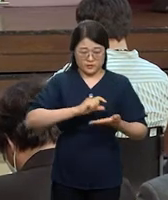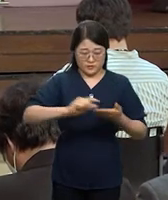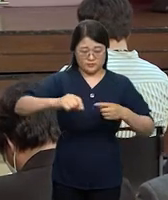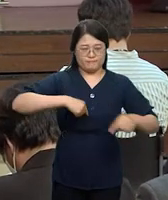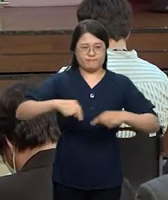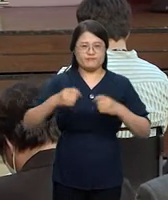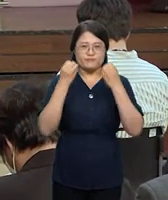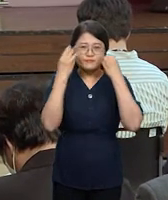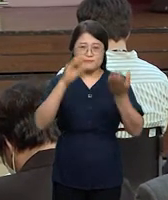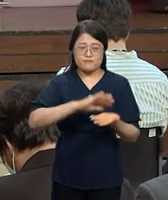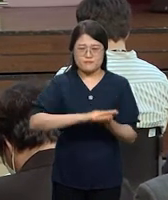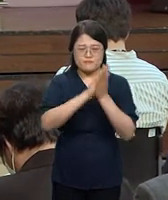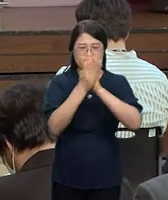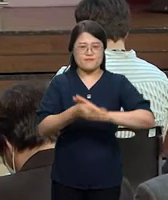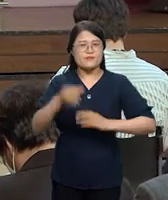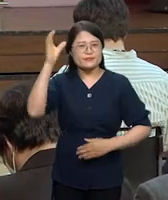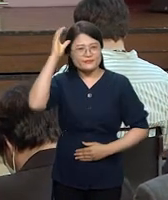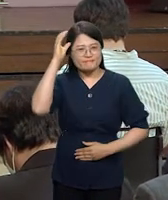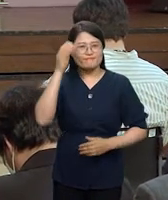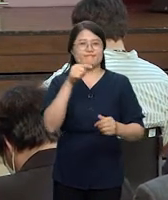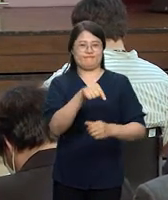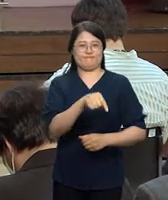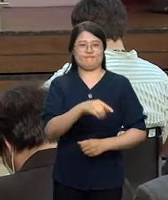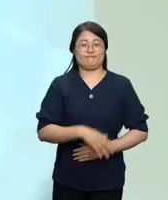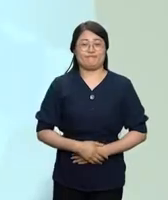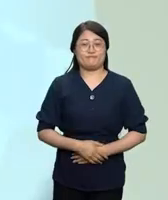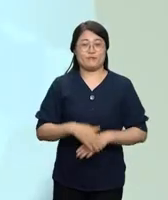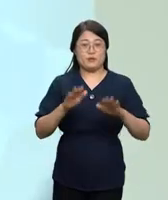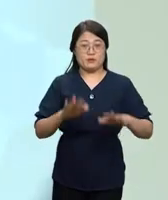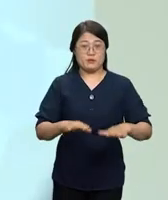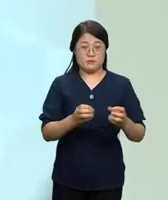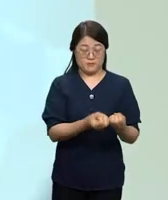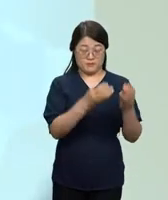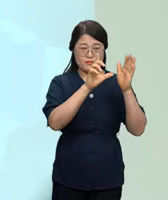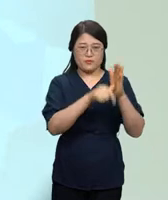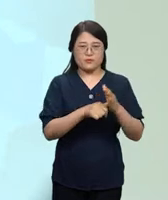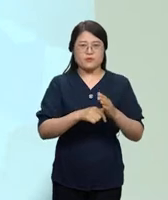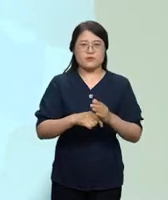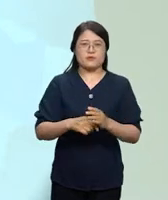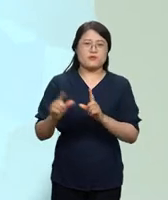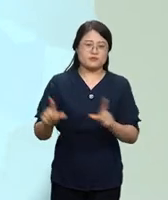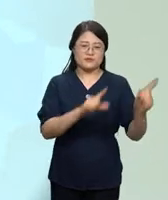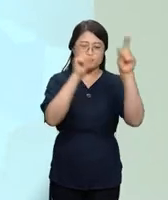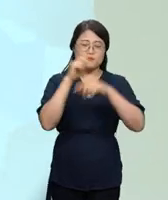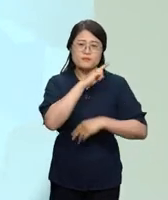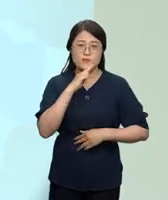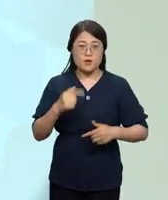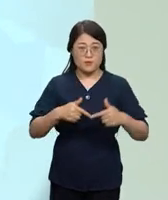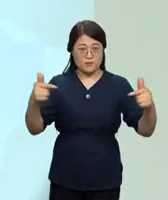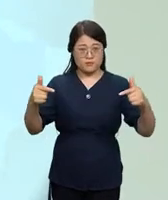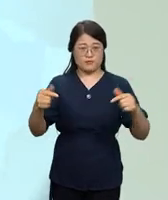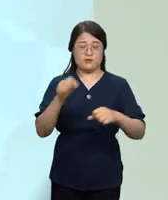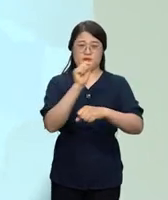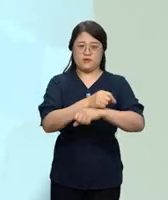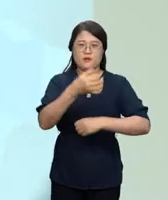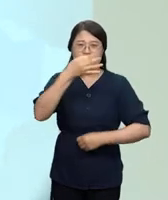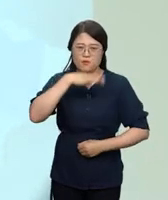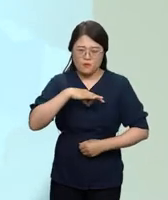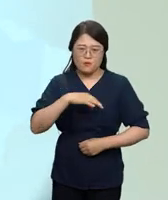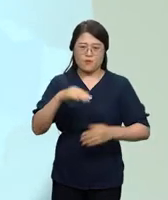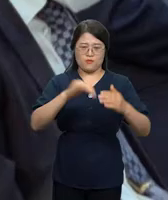변화를 도모하고자 마련된 대회입니다. 이번 대회에서는 주민생활편익 확대, 행정효율